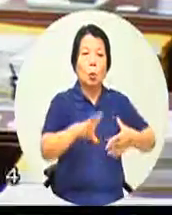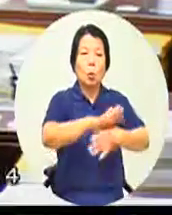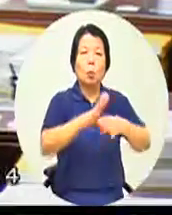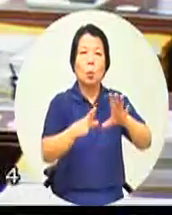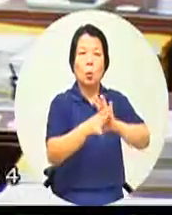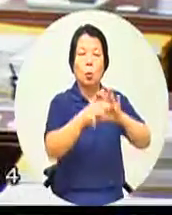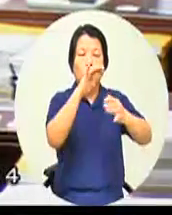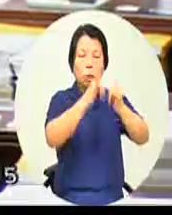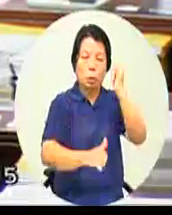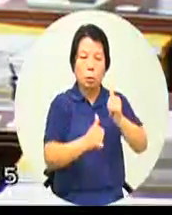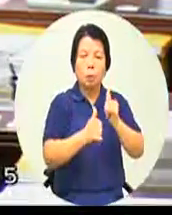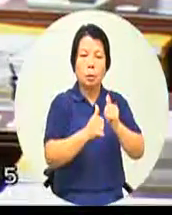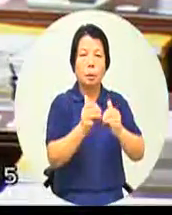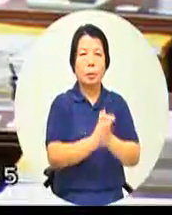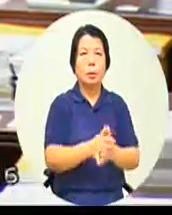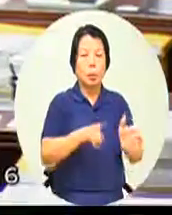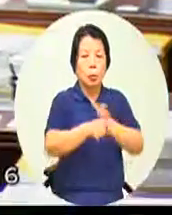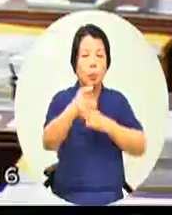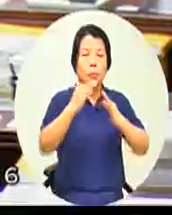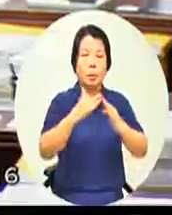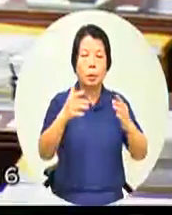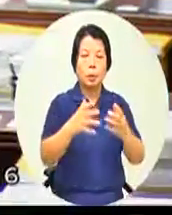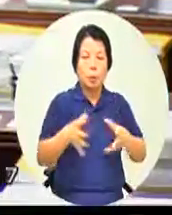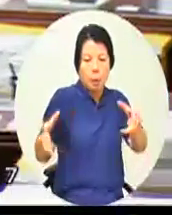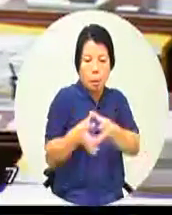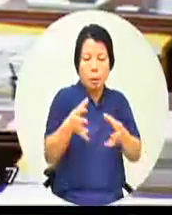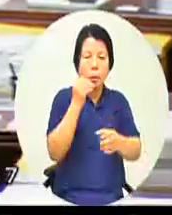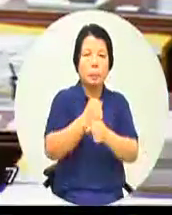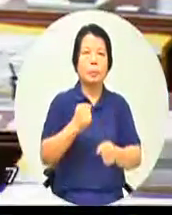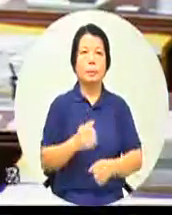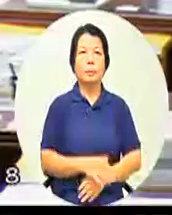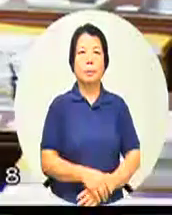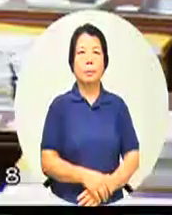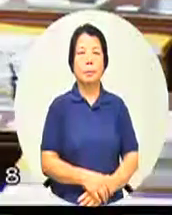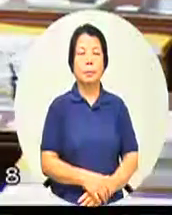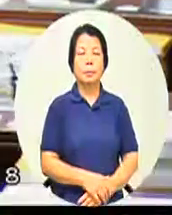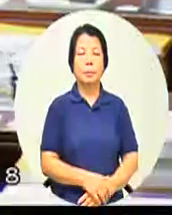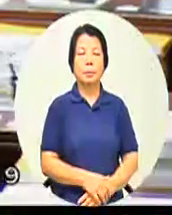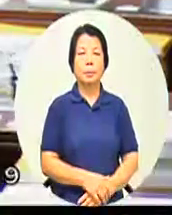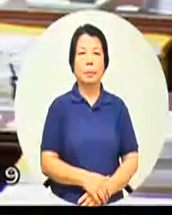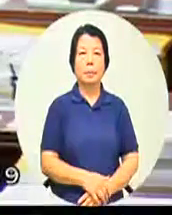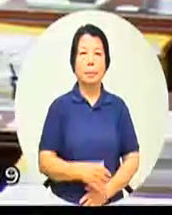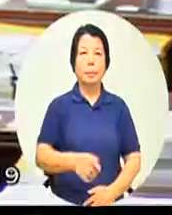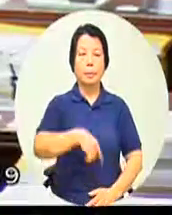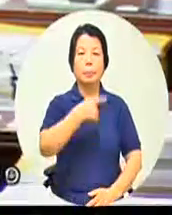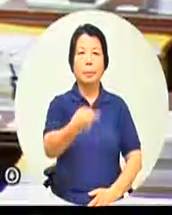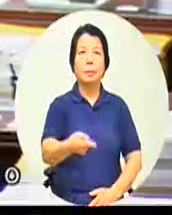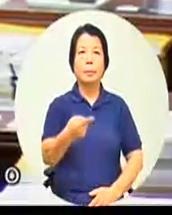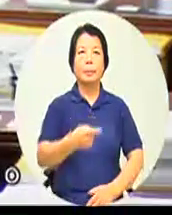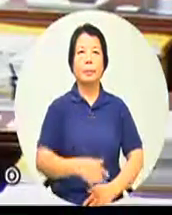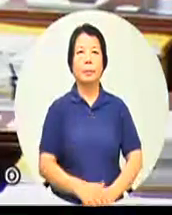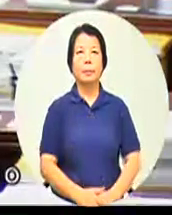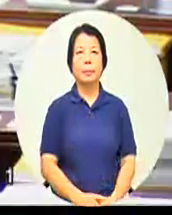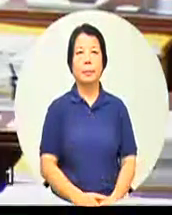实他们的资料非常丰富，希望能够做很好的结合哈。那再来哈，我有一个